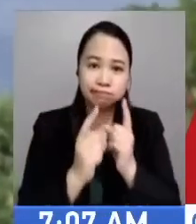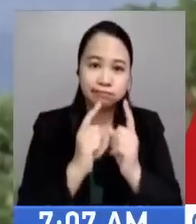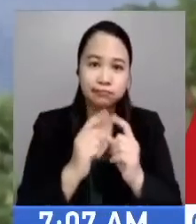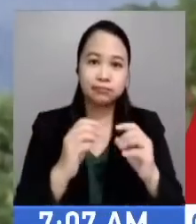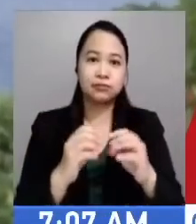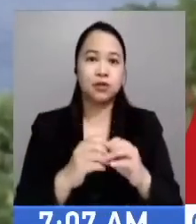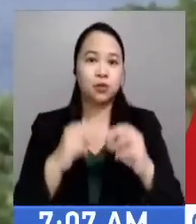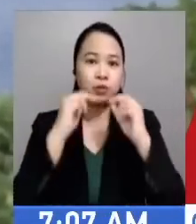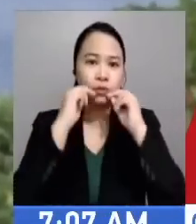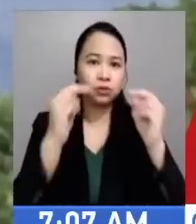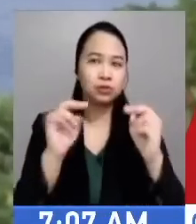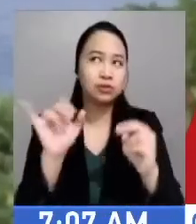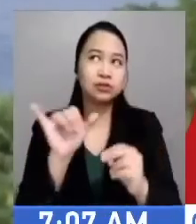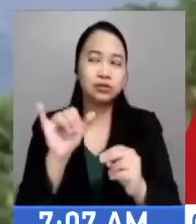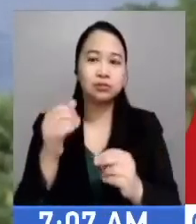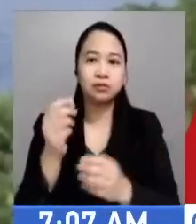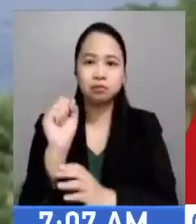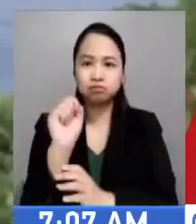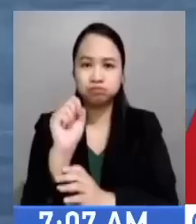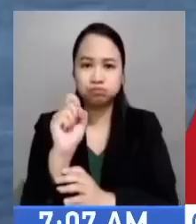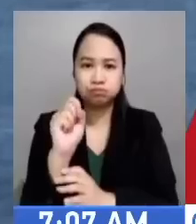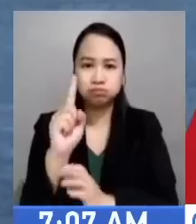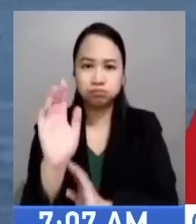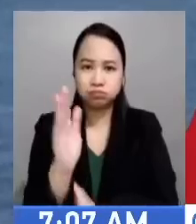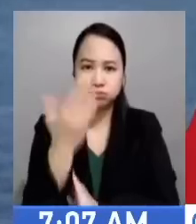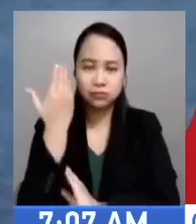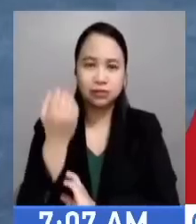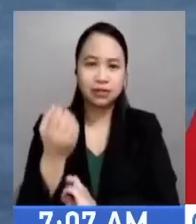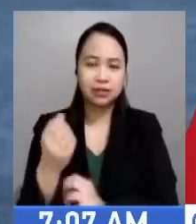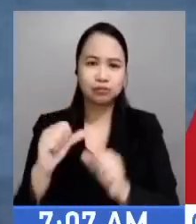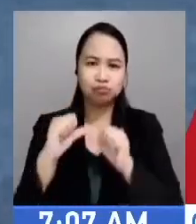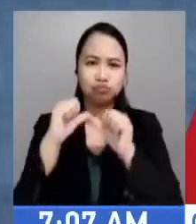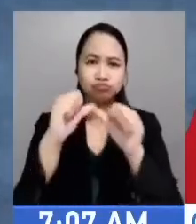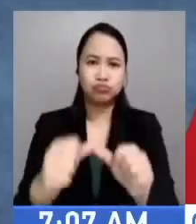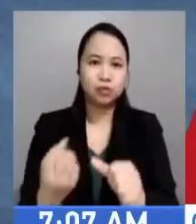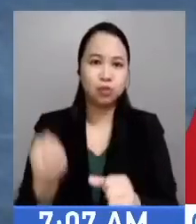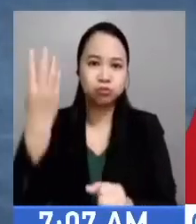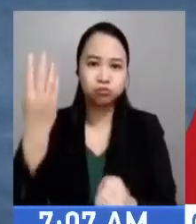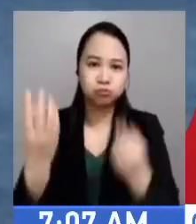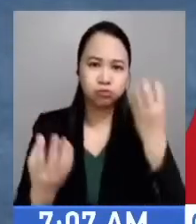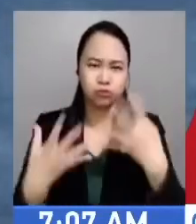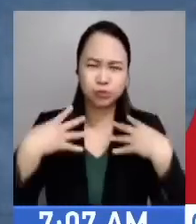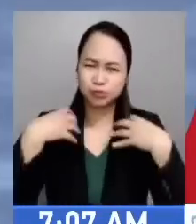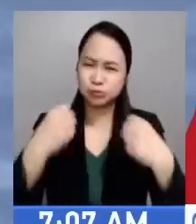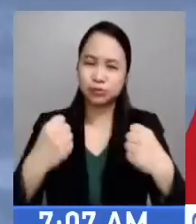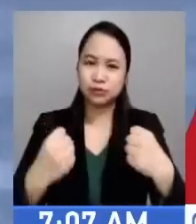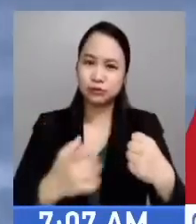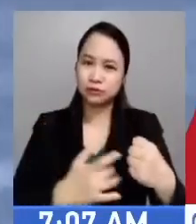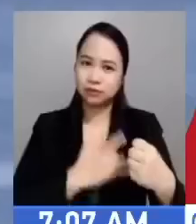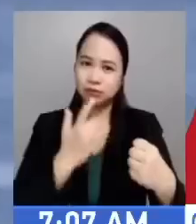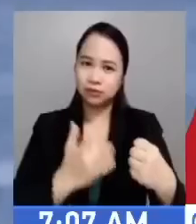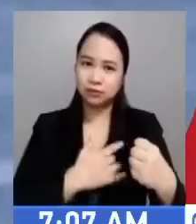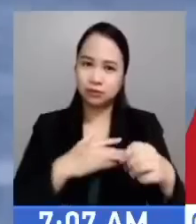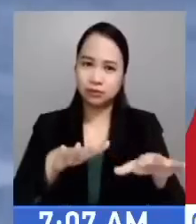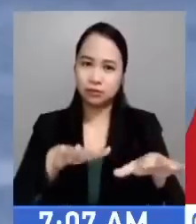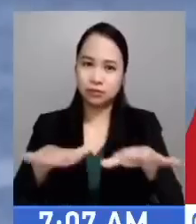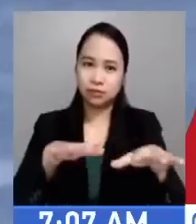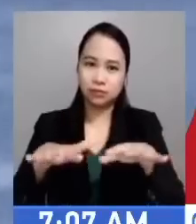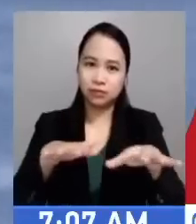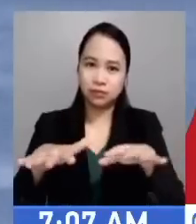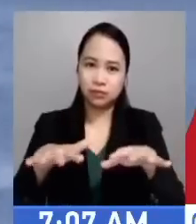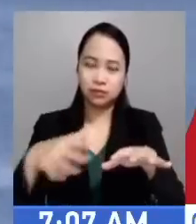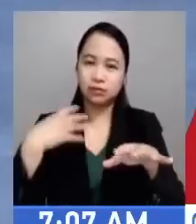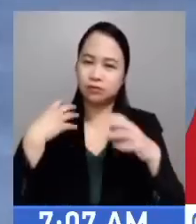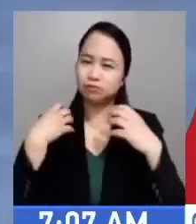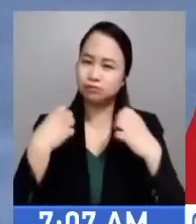nang makarinig sila ng sunod-sunod na malalakas na pagsabog na sa lakas ay ramdam daw ang pag-uga ng lupa. Kada kalahating oras daw hanggang alas